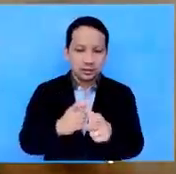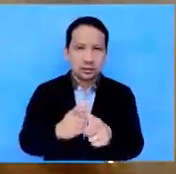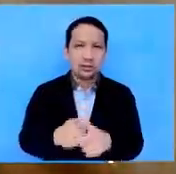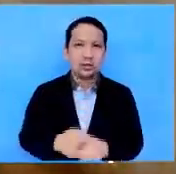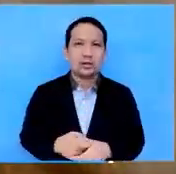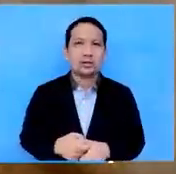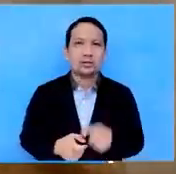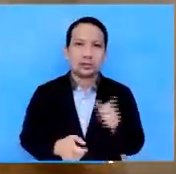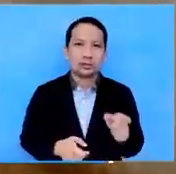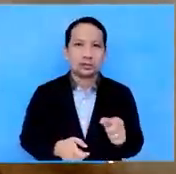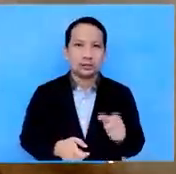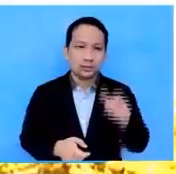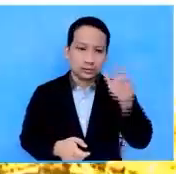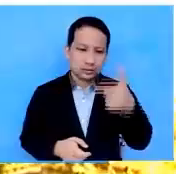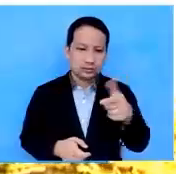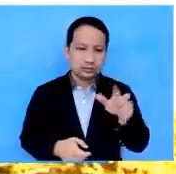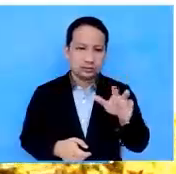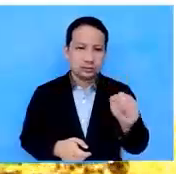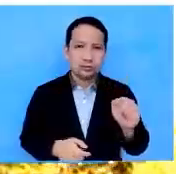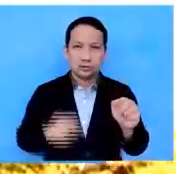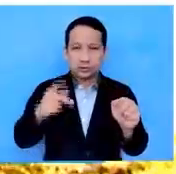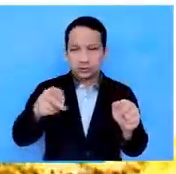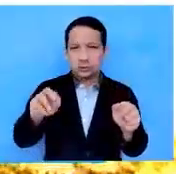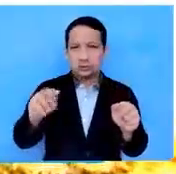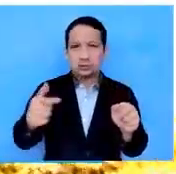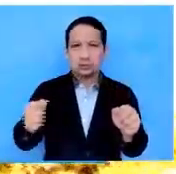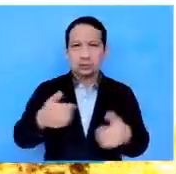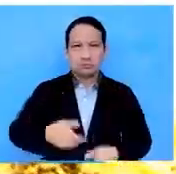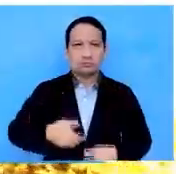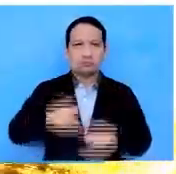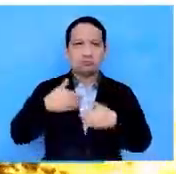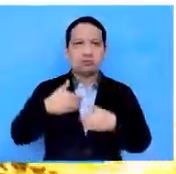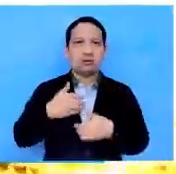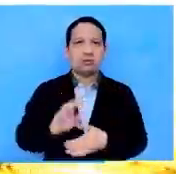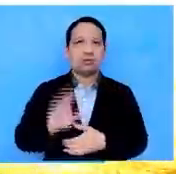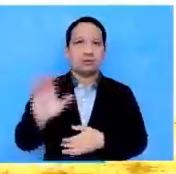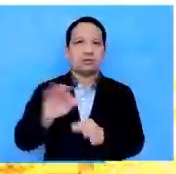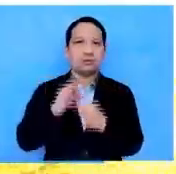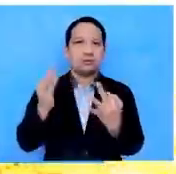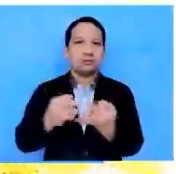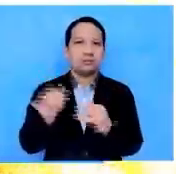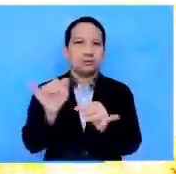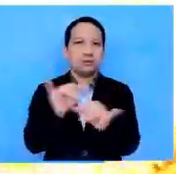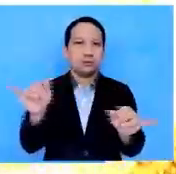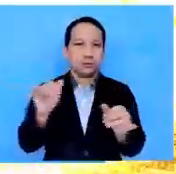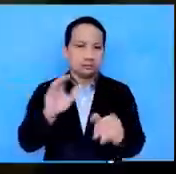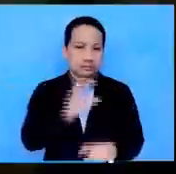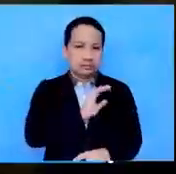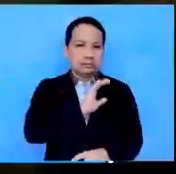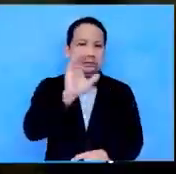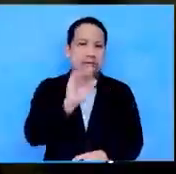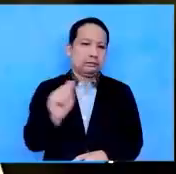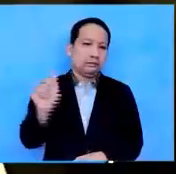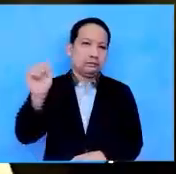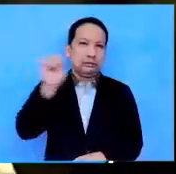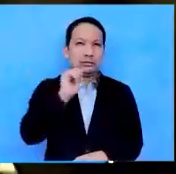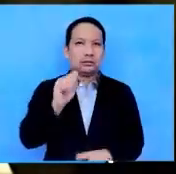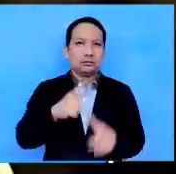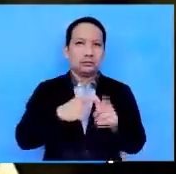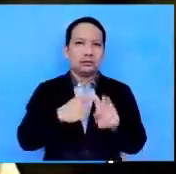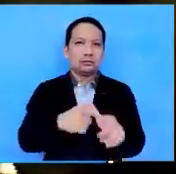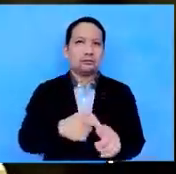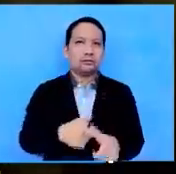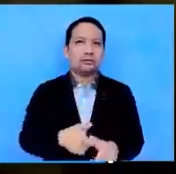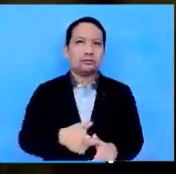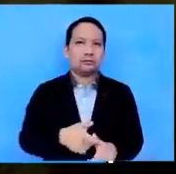nilang sin gwapo at pangit pride ng kanilang pamilya dahil parehong kampeon sa karera Paano malalaman